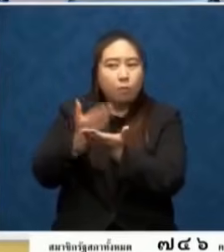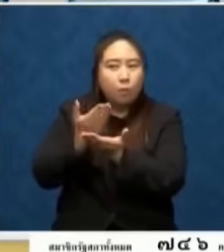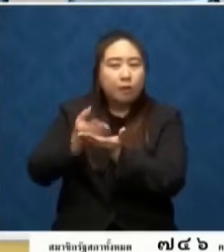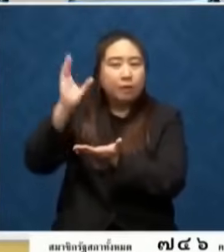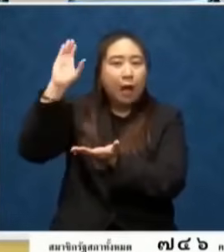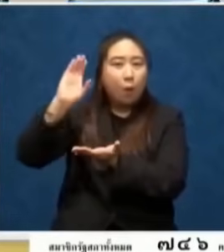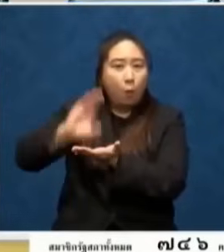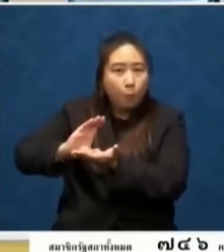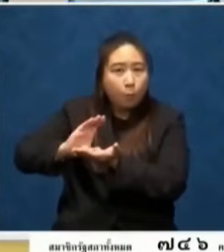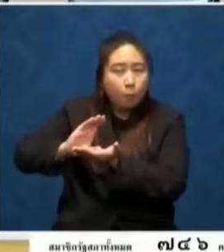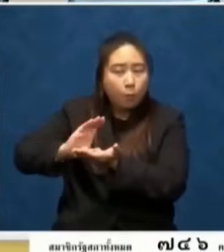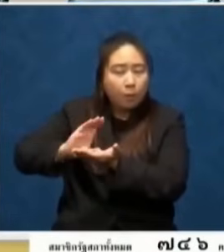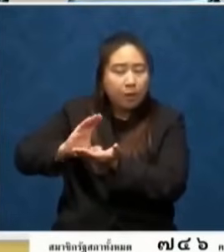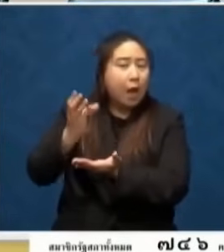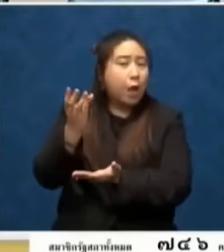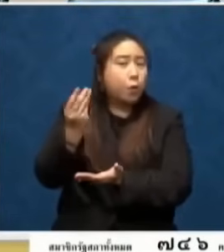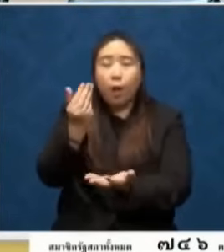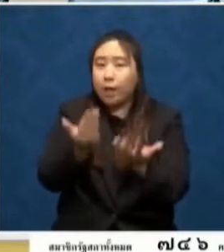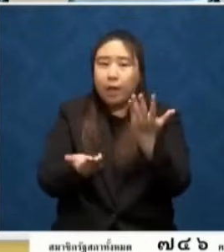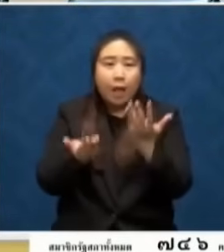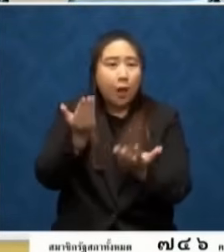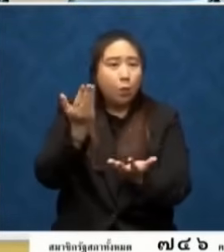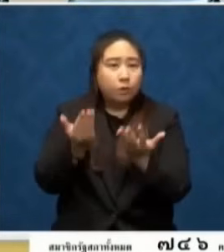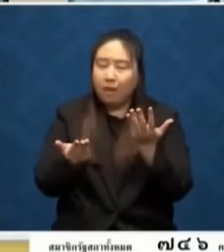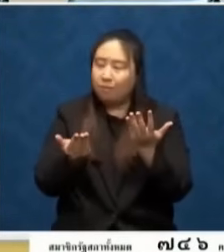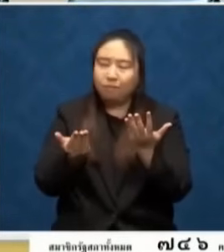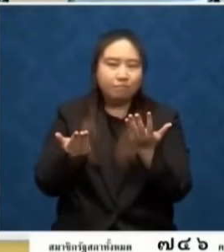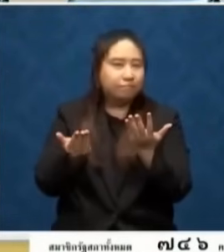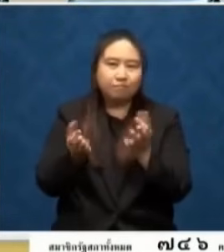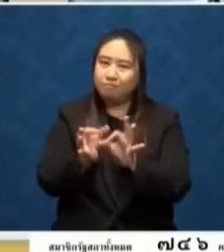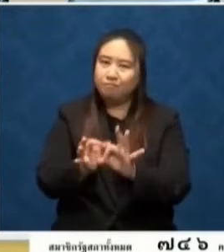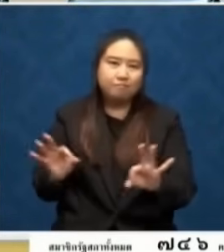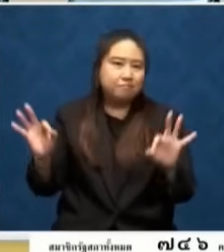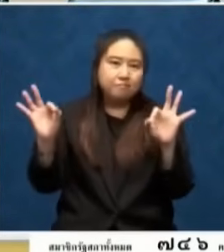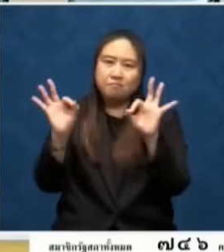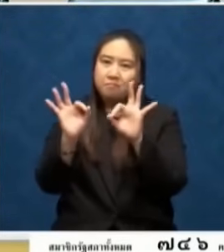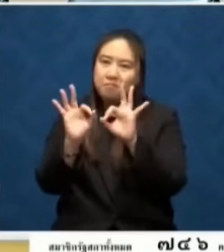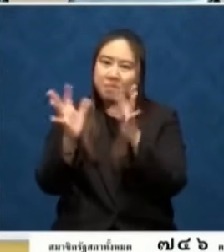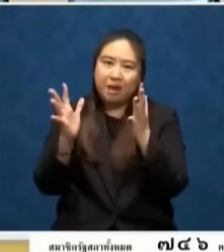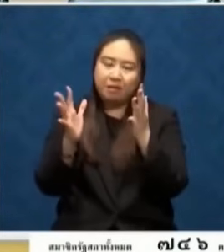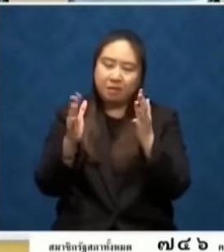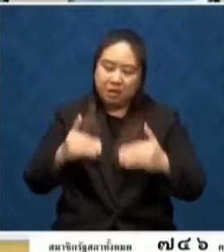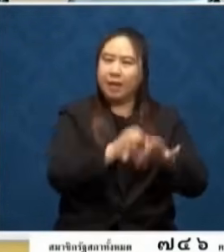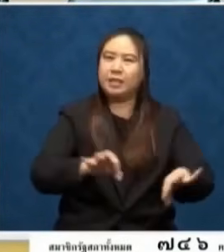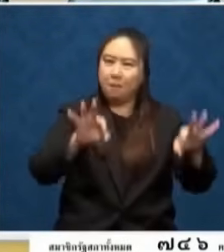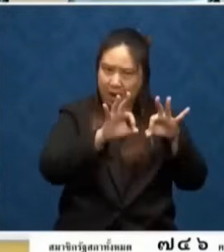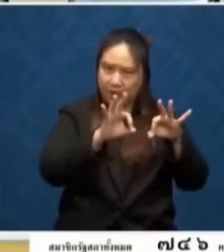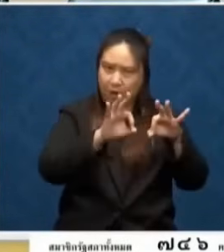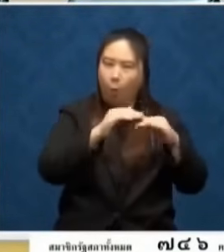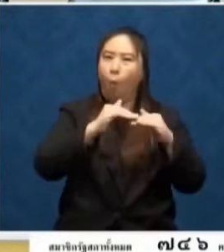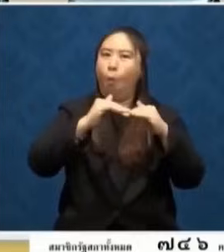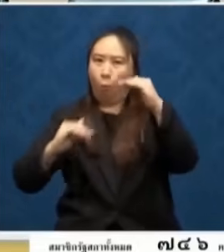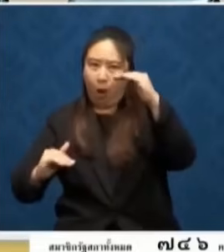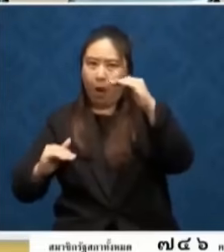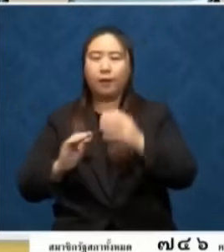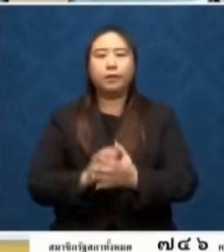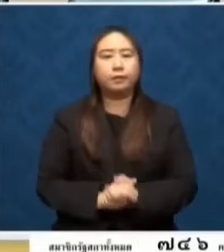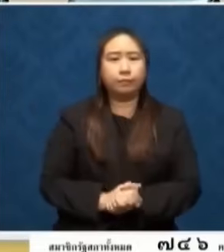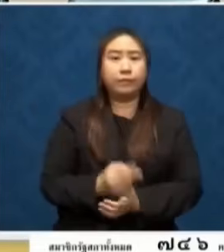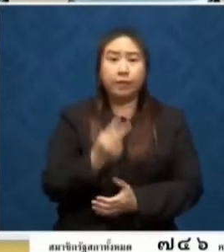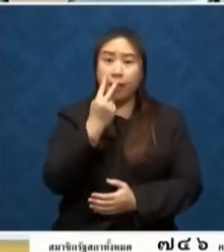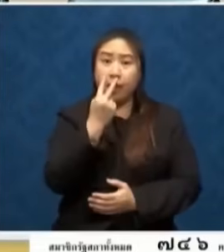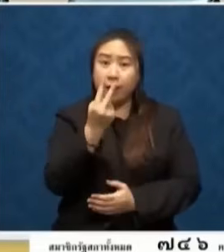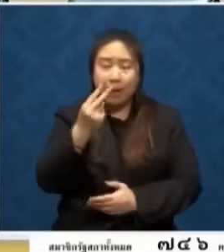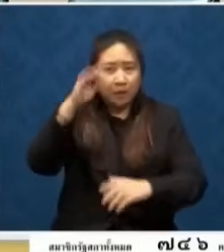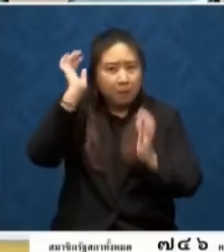เท่าไหร่ก็ตามมันไม่มีความหมายเท่ากับชีวิตคนถึงคนเห็นไหมครับตำรว